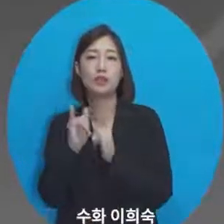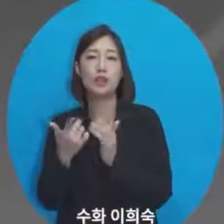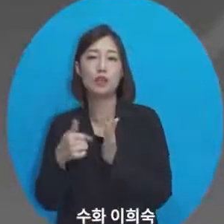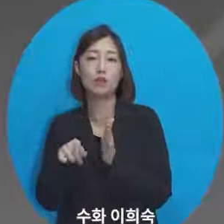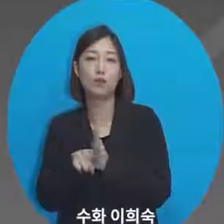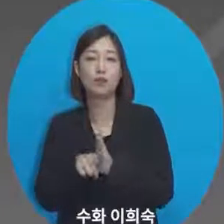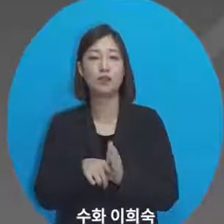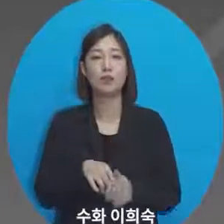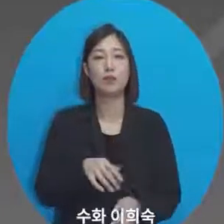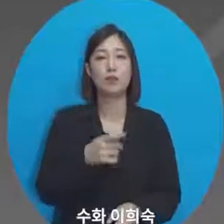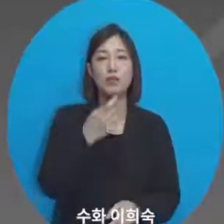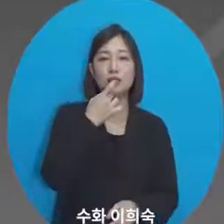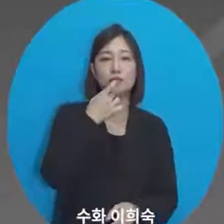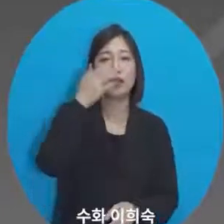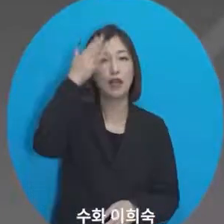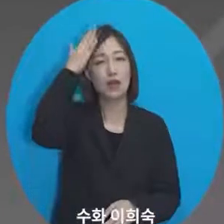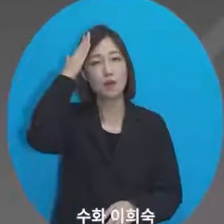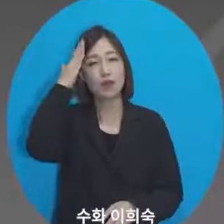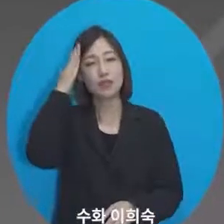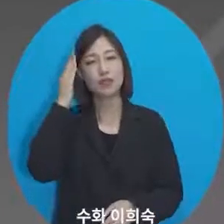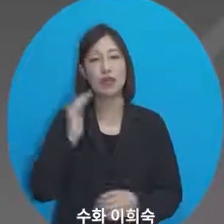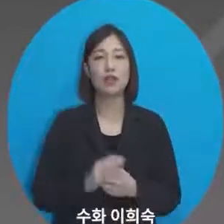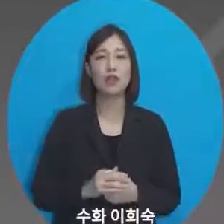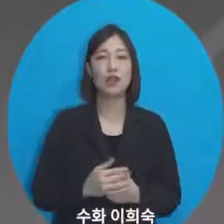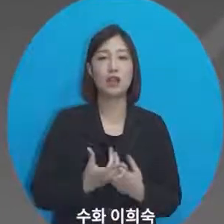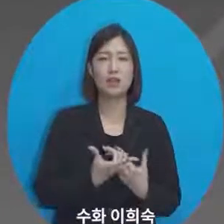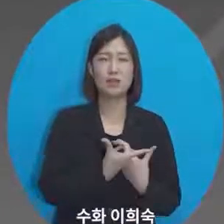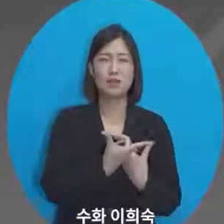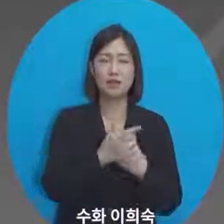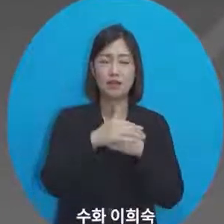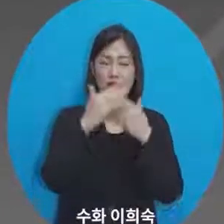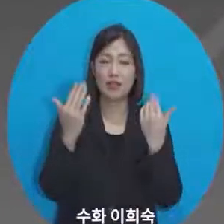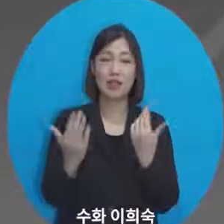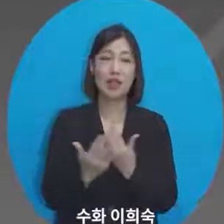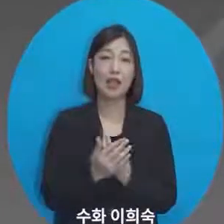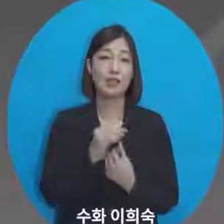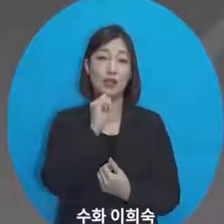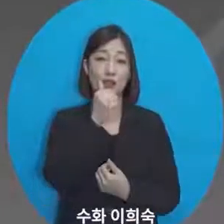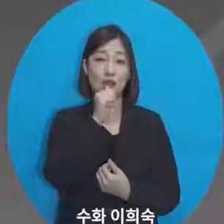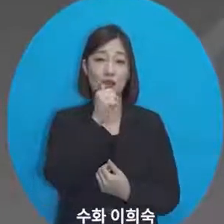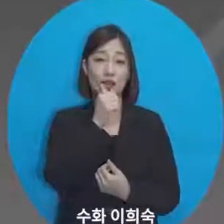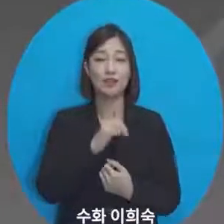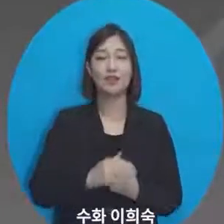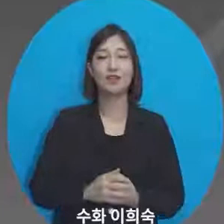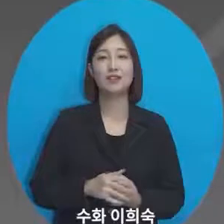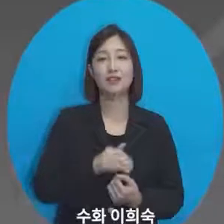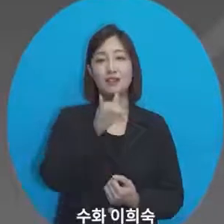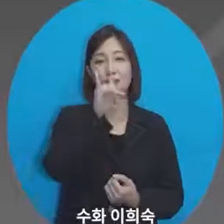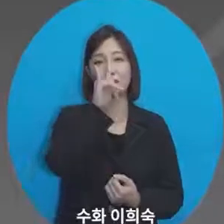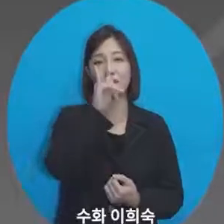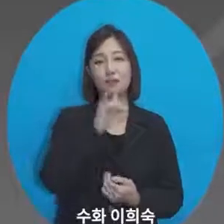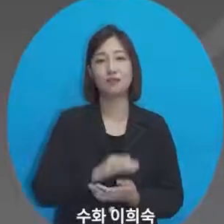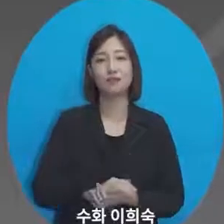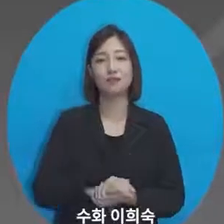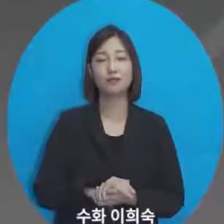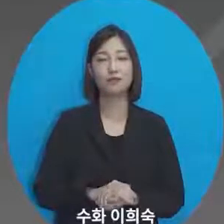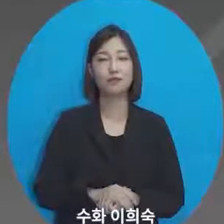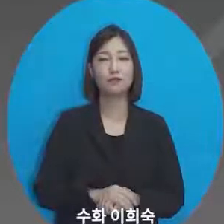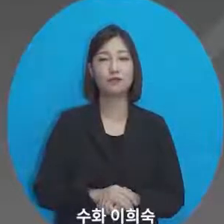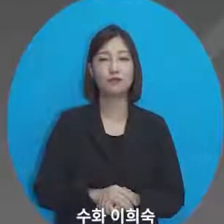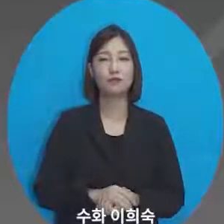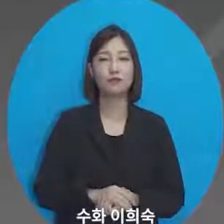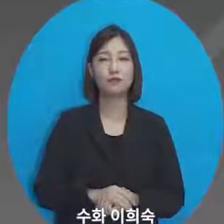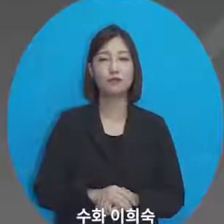그리고 하얀색 색상으로 통일해서 안내를 하고 있는 것이 이 안내 체계의 특징이다라고 말씀을 드릴